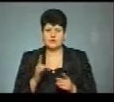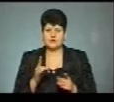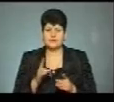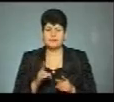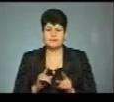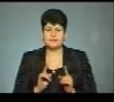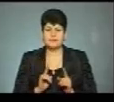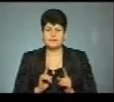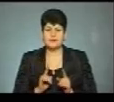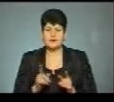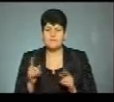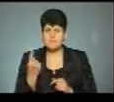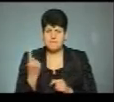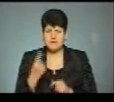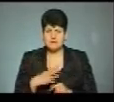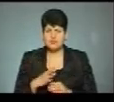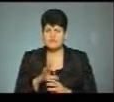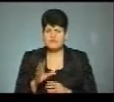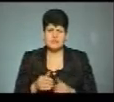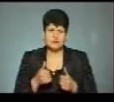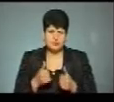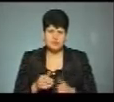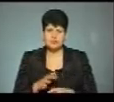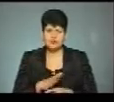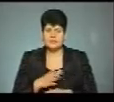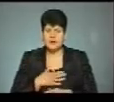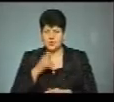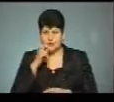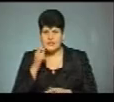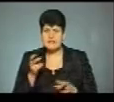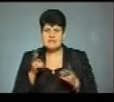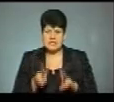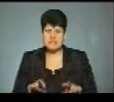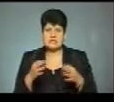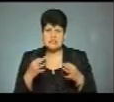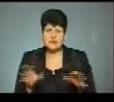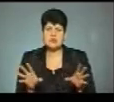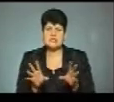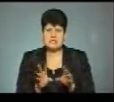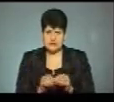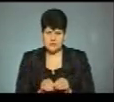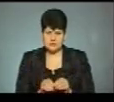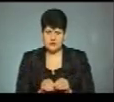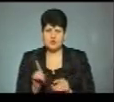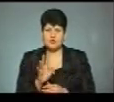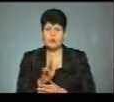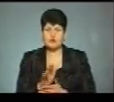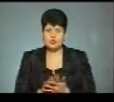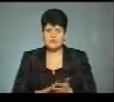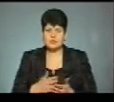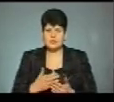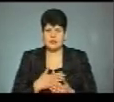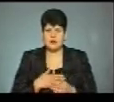щоб далі було все добре, щоб була наша Україна залишилась незалежною, цілісною і щоб продовжити далі ту